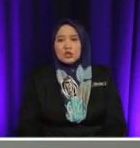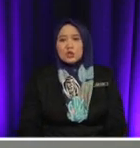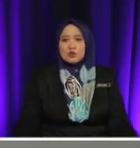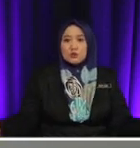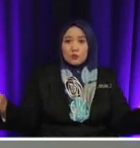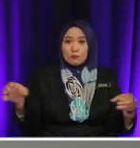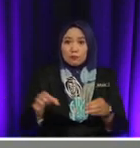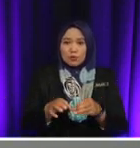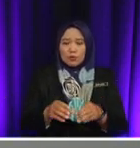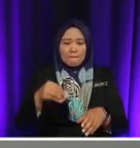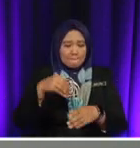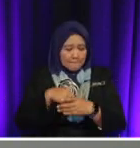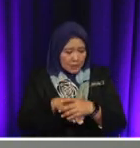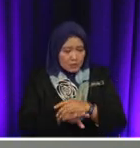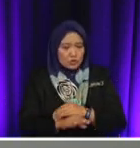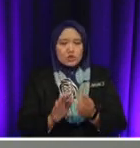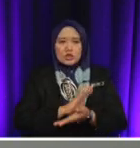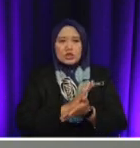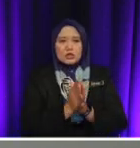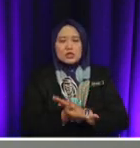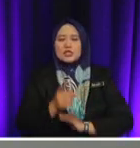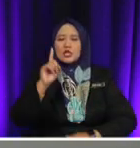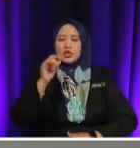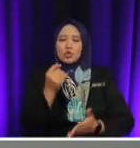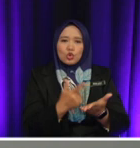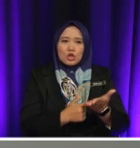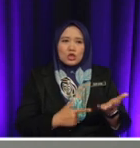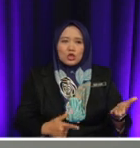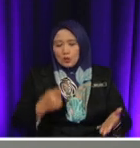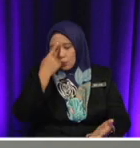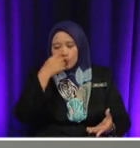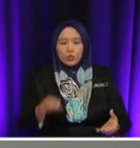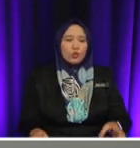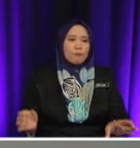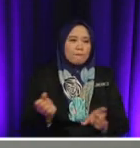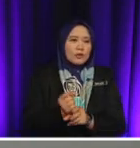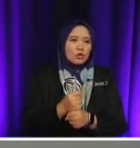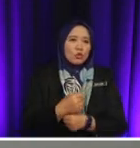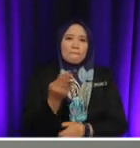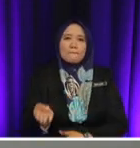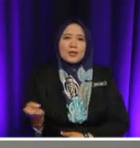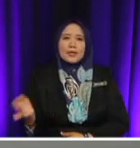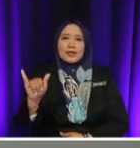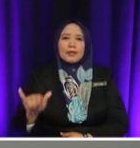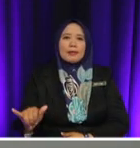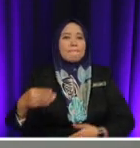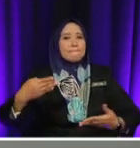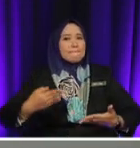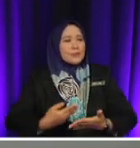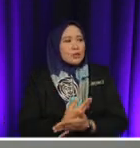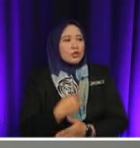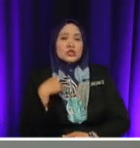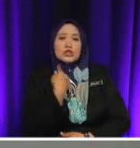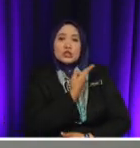masukkan Jadikan Dia satu lakaran untuk membentuk bahan yang baru okey so kita teruskan